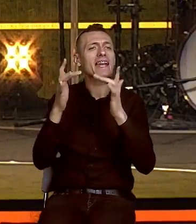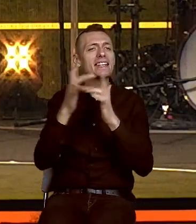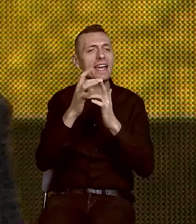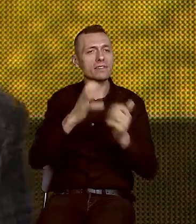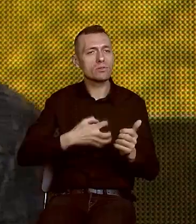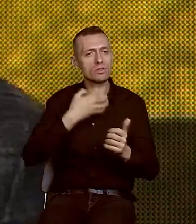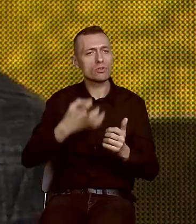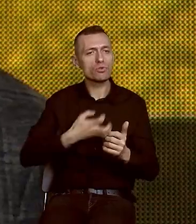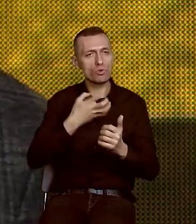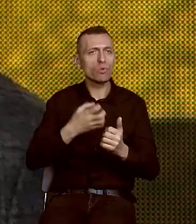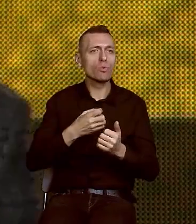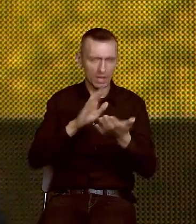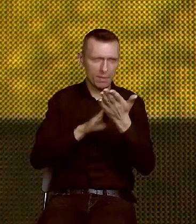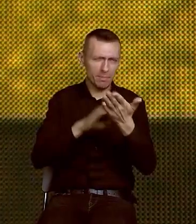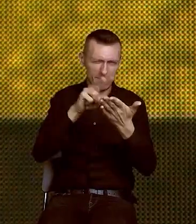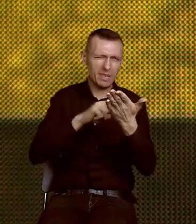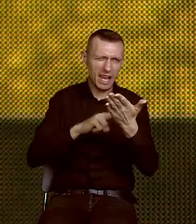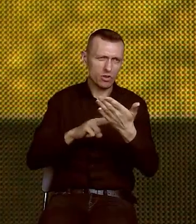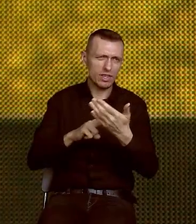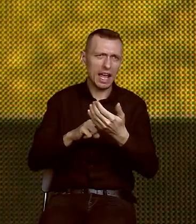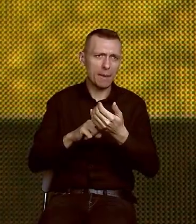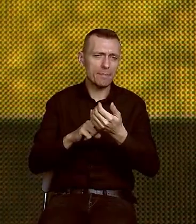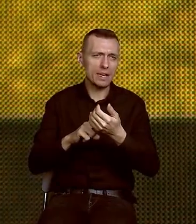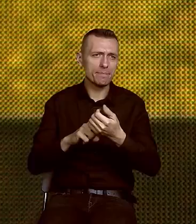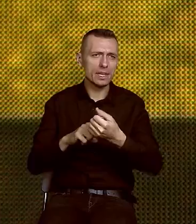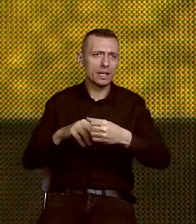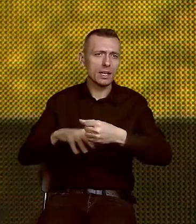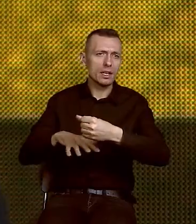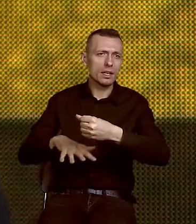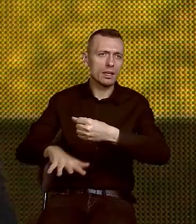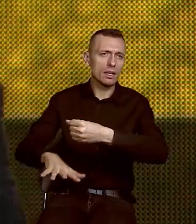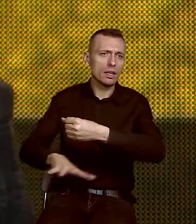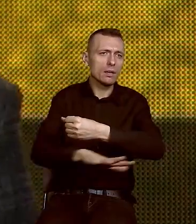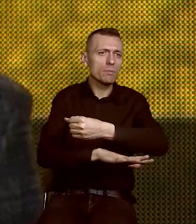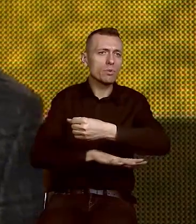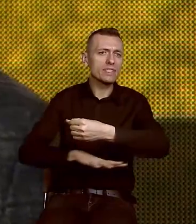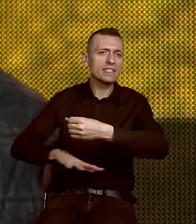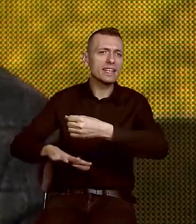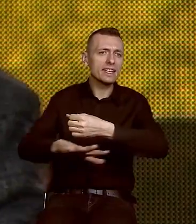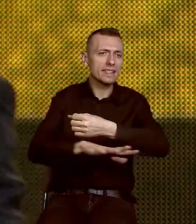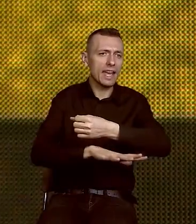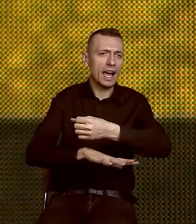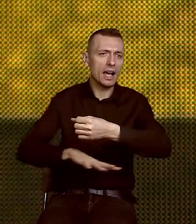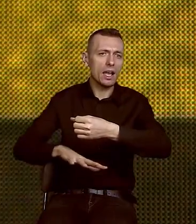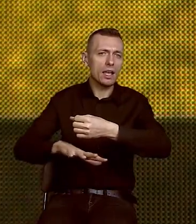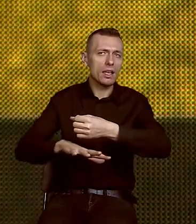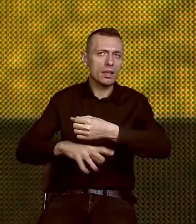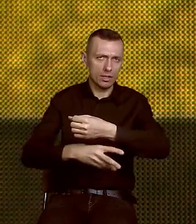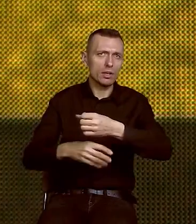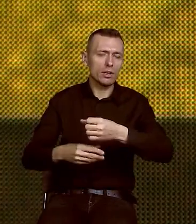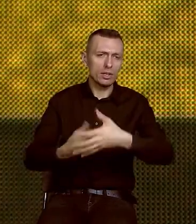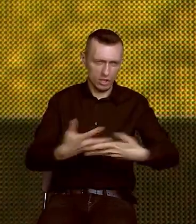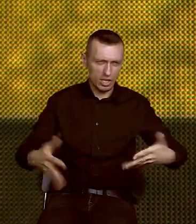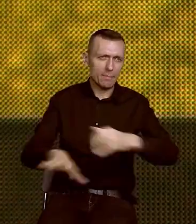był kuszony. To jest wojna totalitarna, trwająca całe nasze życie i odbywająca się